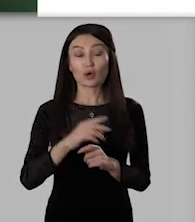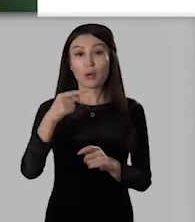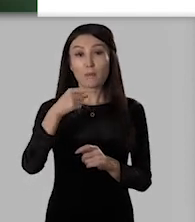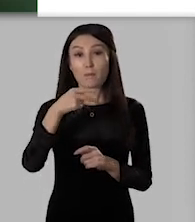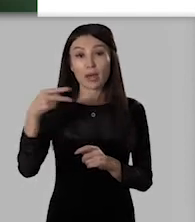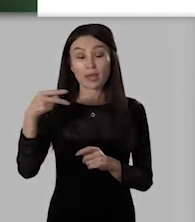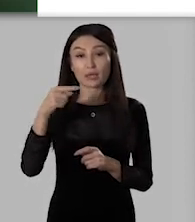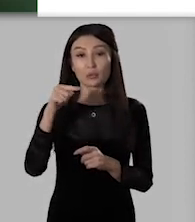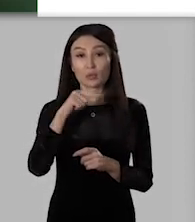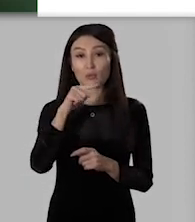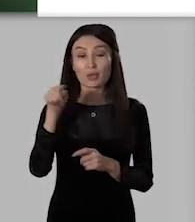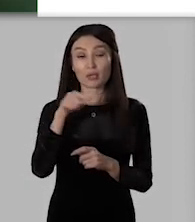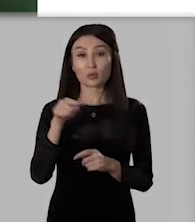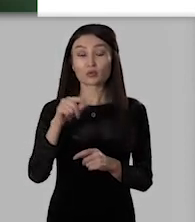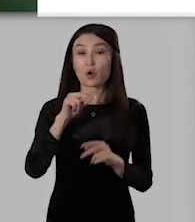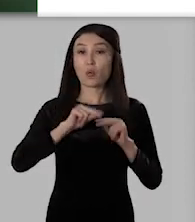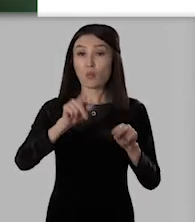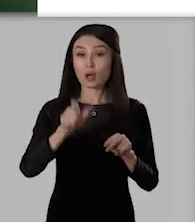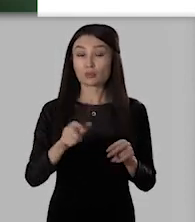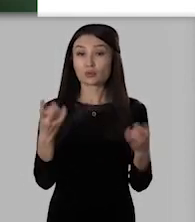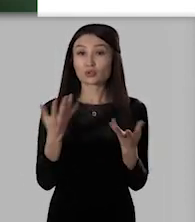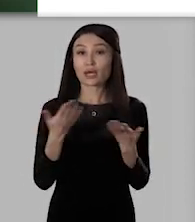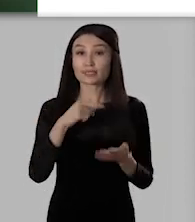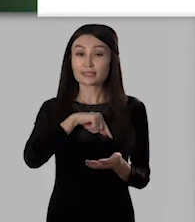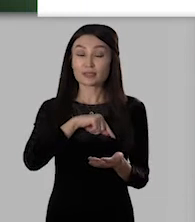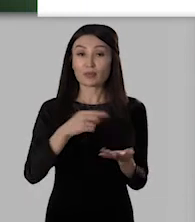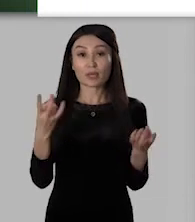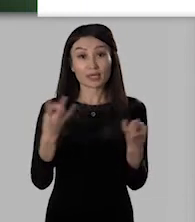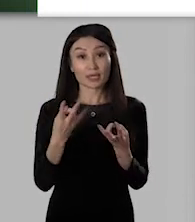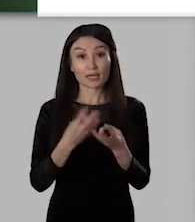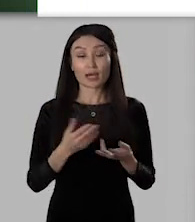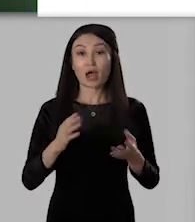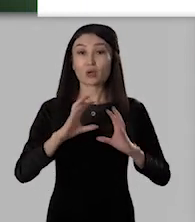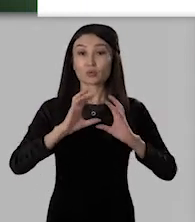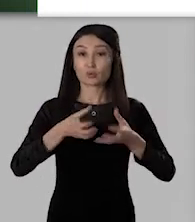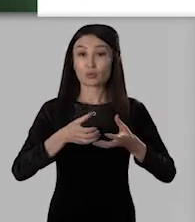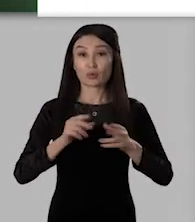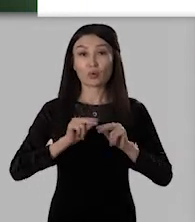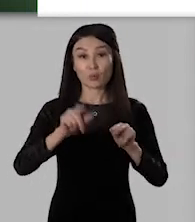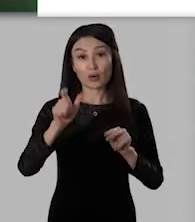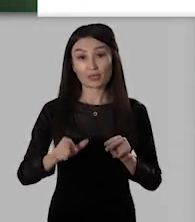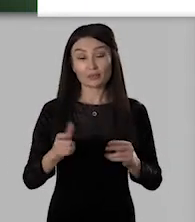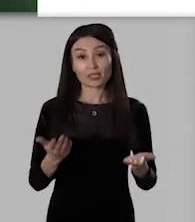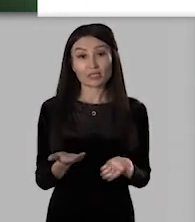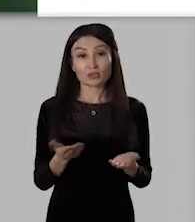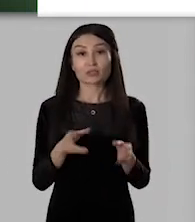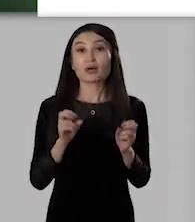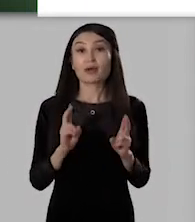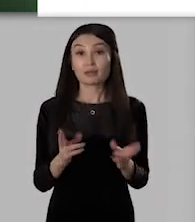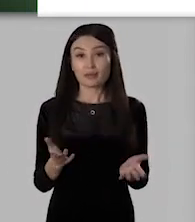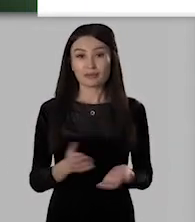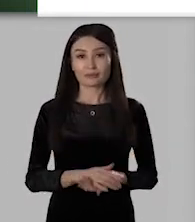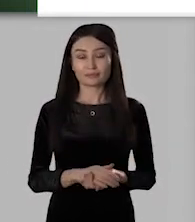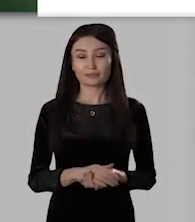кесиптер, кайсы сапаттар керектүү? Дүйнөдөгү мугалимдердин жашоосу кандай деген суроолорго жооп